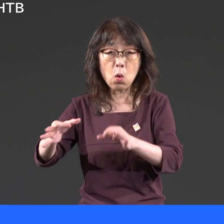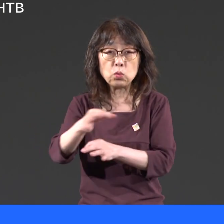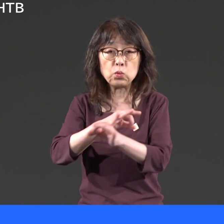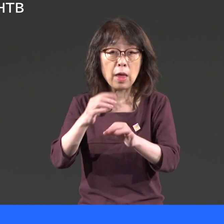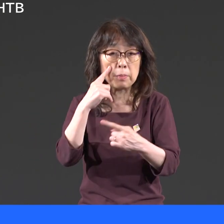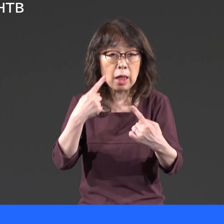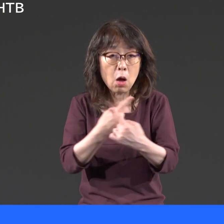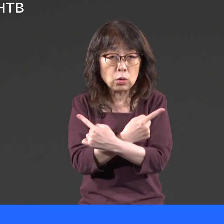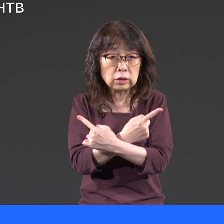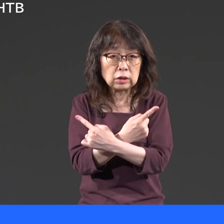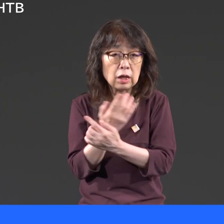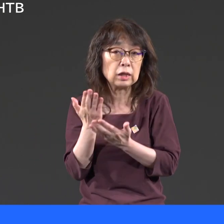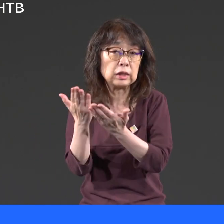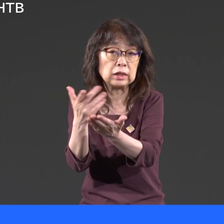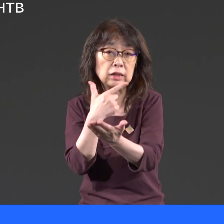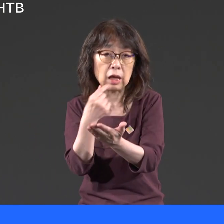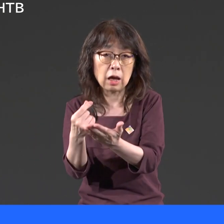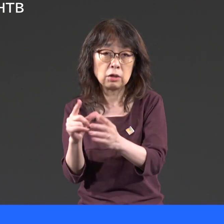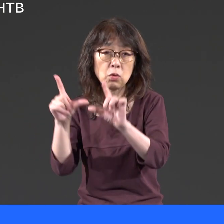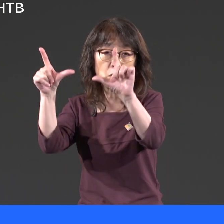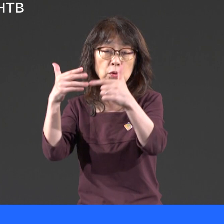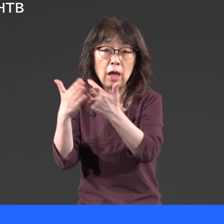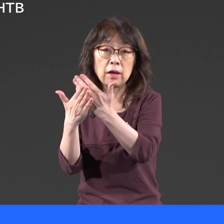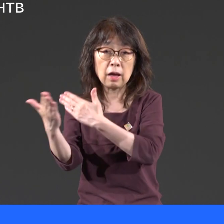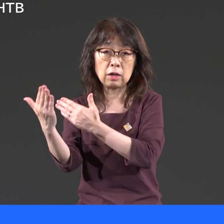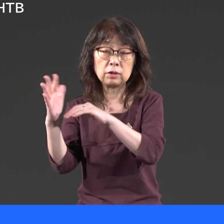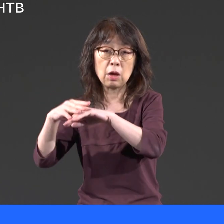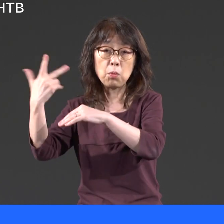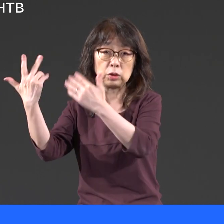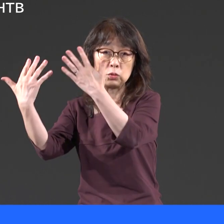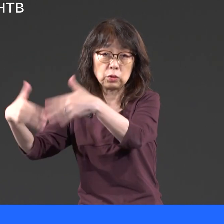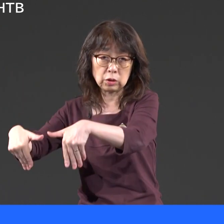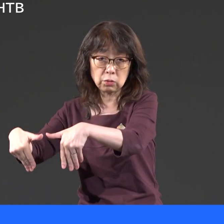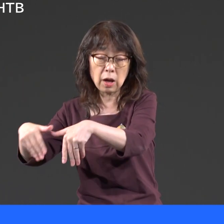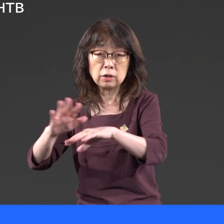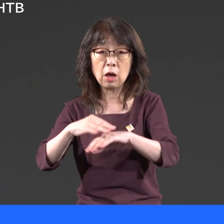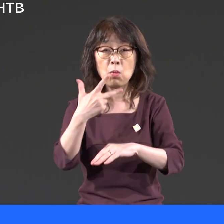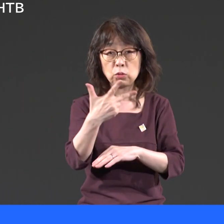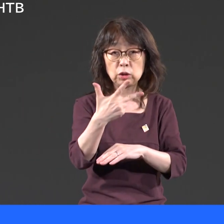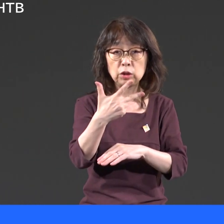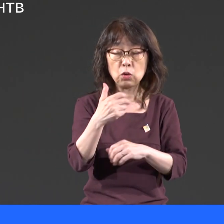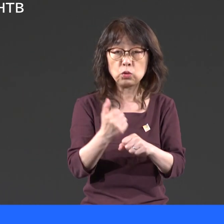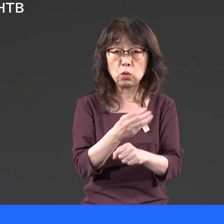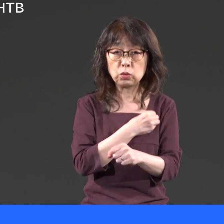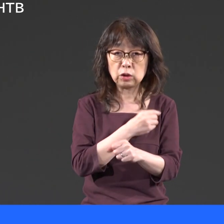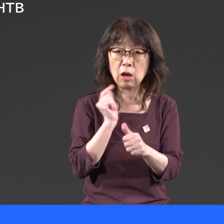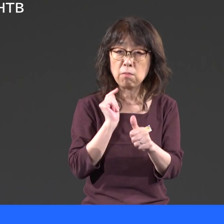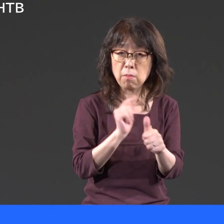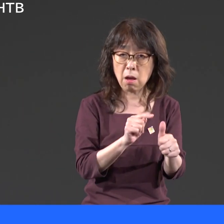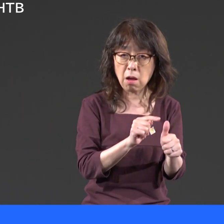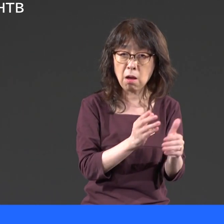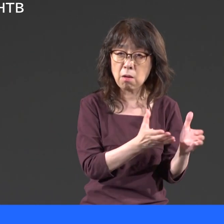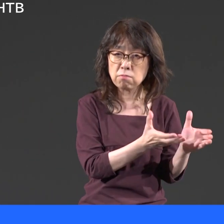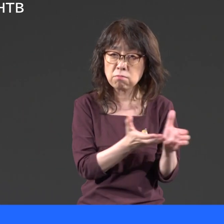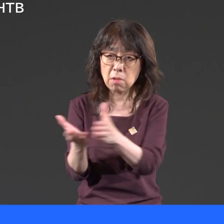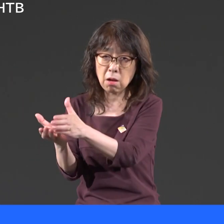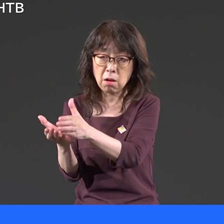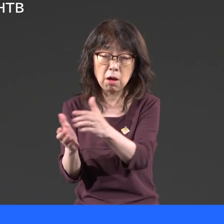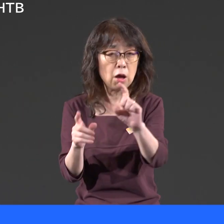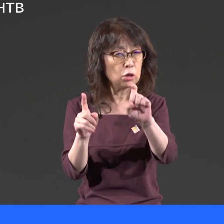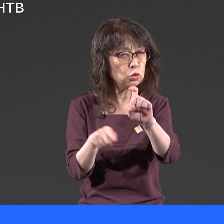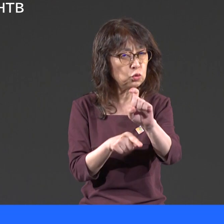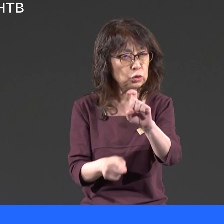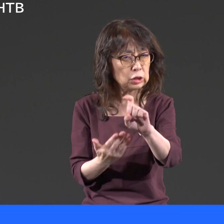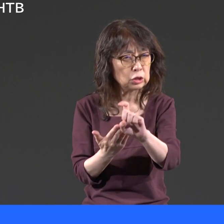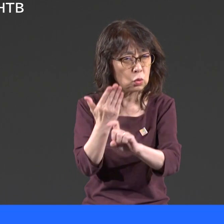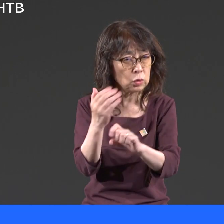れども、東京大会の組織委員会には札幌市の職員からの出向者10人以上いたと思うんですけれども、そういった出向職